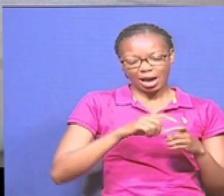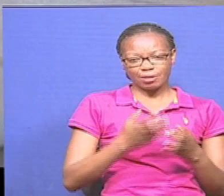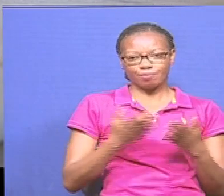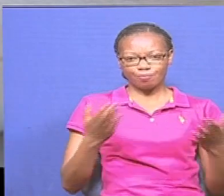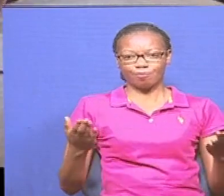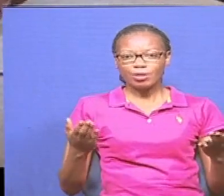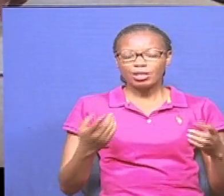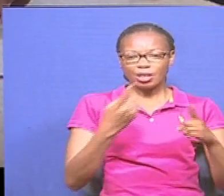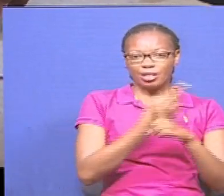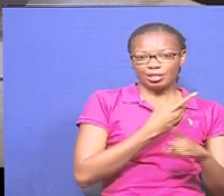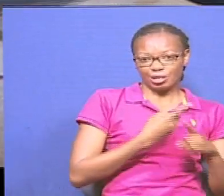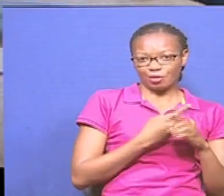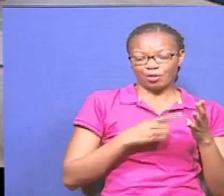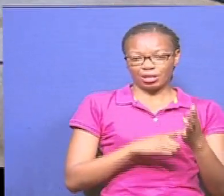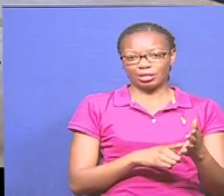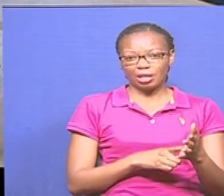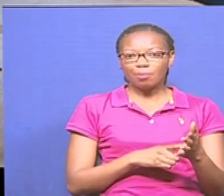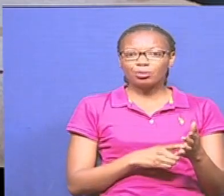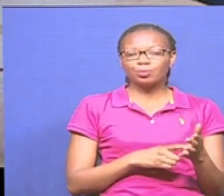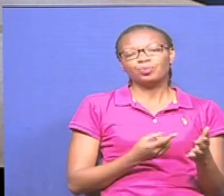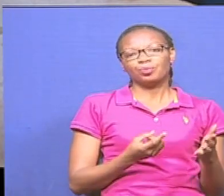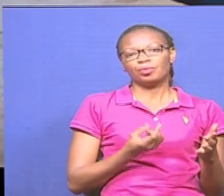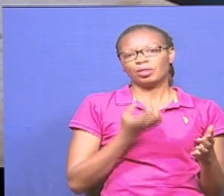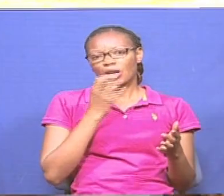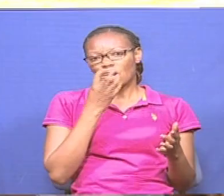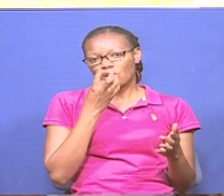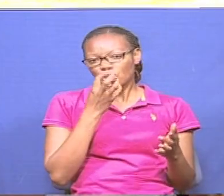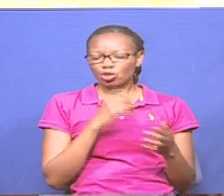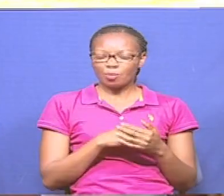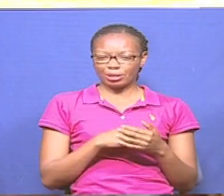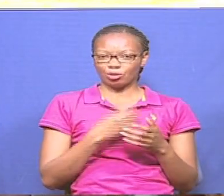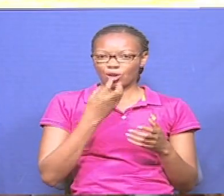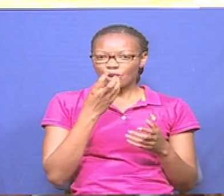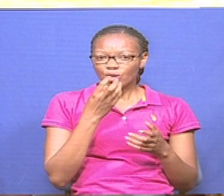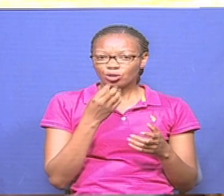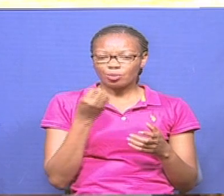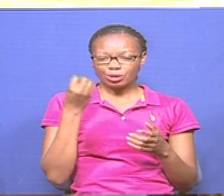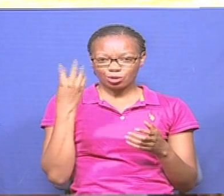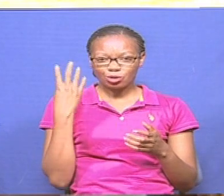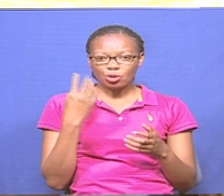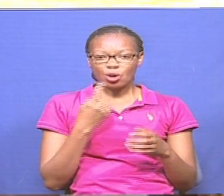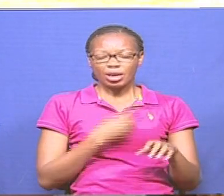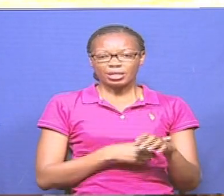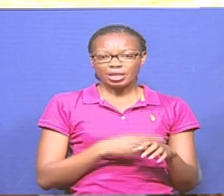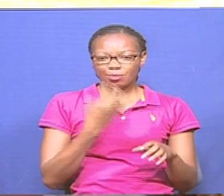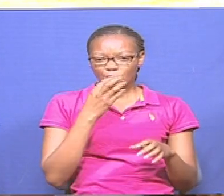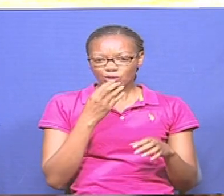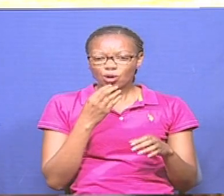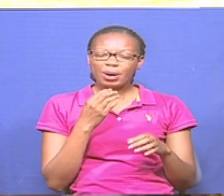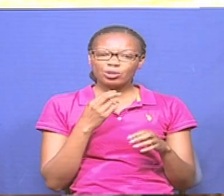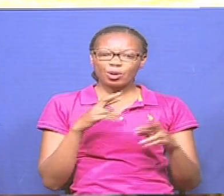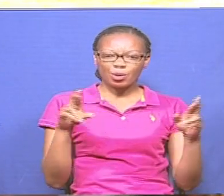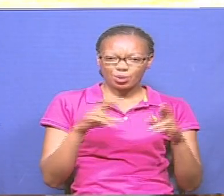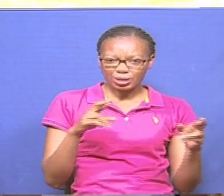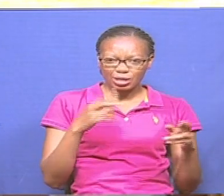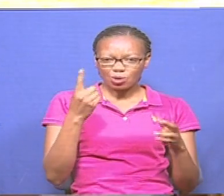kuongeza bidhaa tofauti tofauti dhamana. Kwa mfano tomato. Vile unajua nyanya ni mmea mmoja ambaye ukiwa tayari